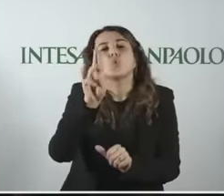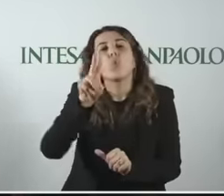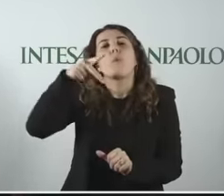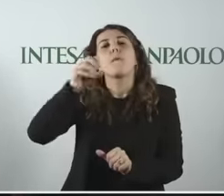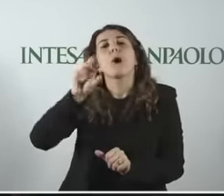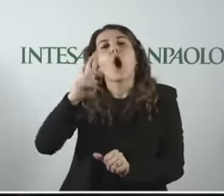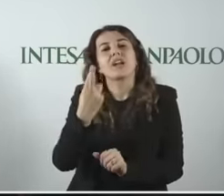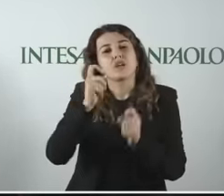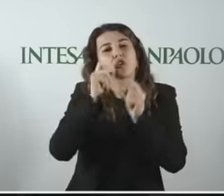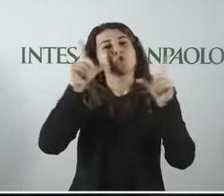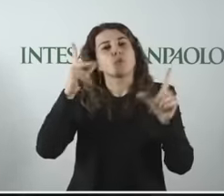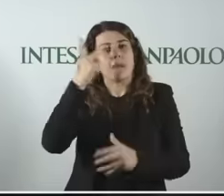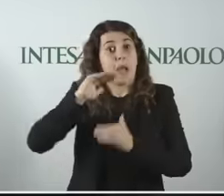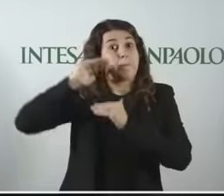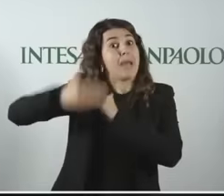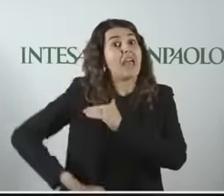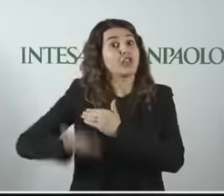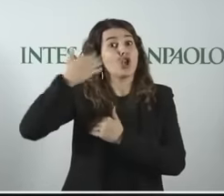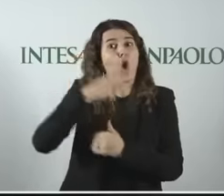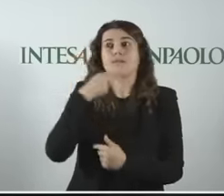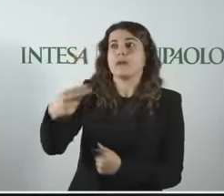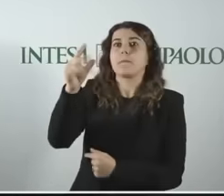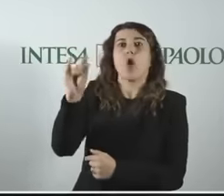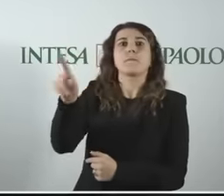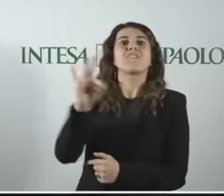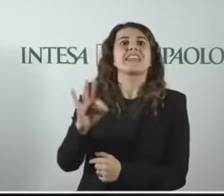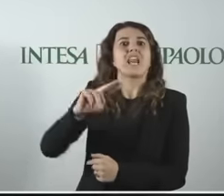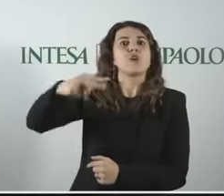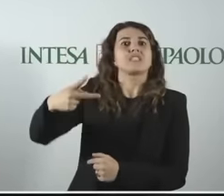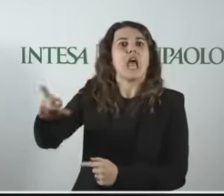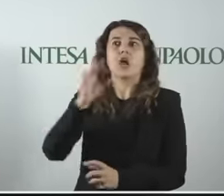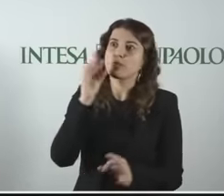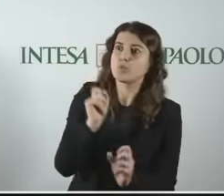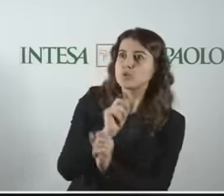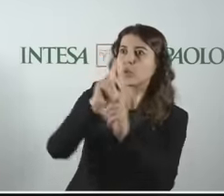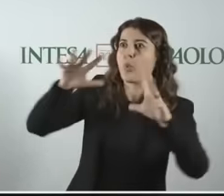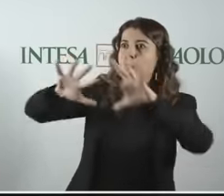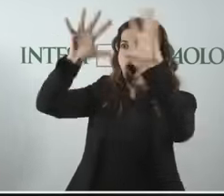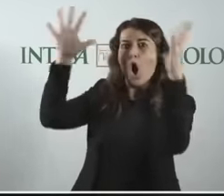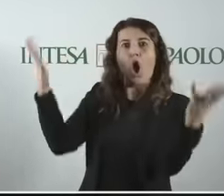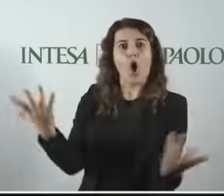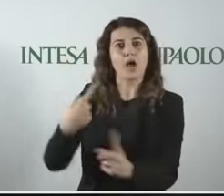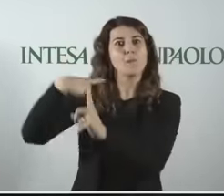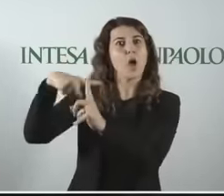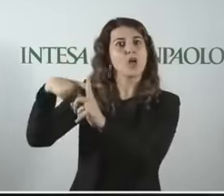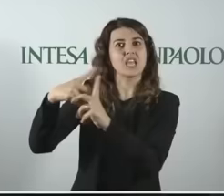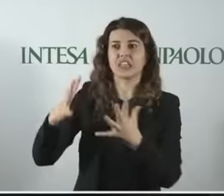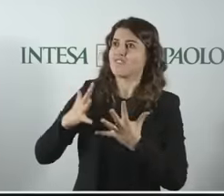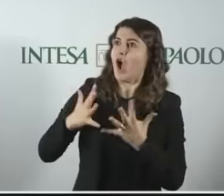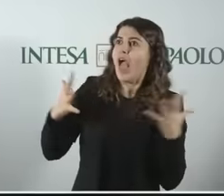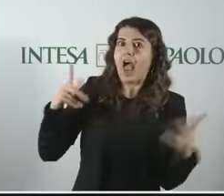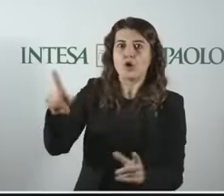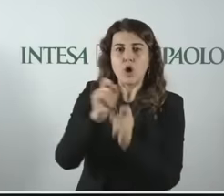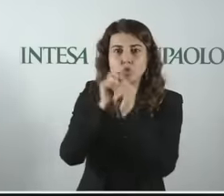medio quando usano questa espressione per definire Federico II pensano allo stupore in senso positivo Cioè ci ha